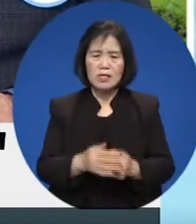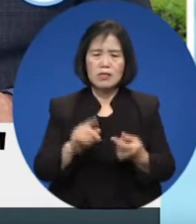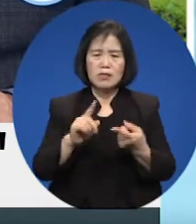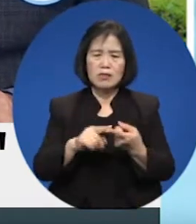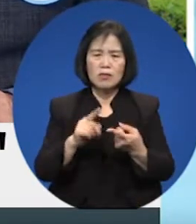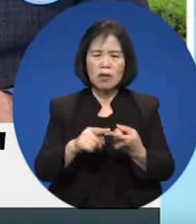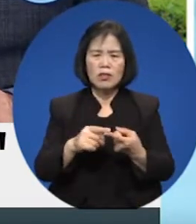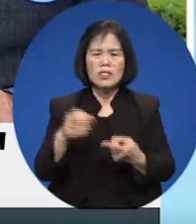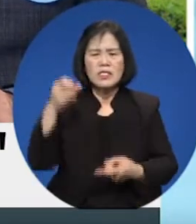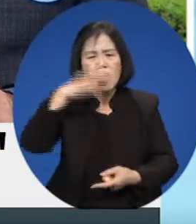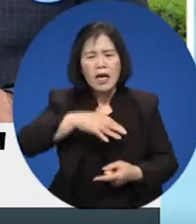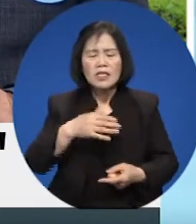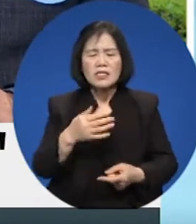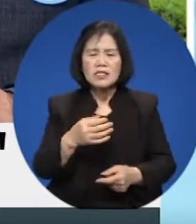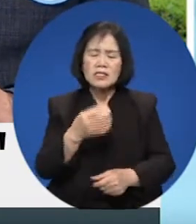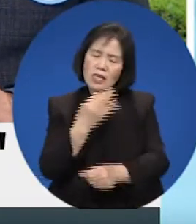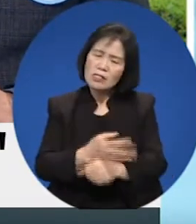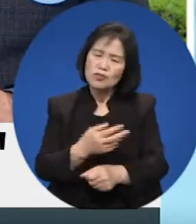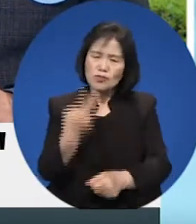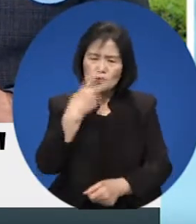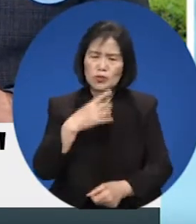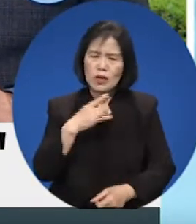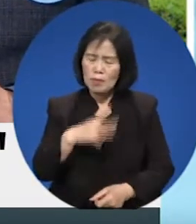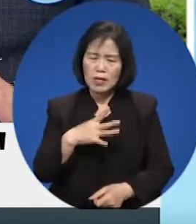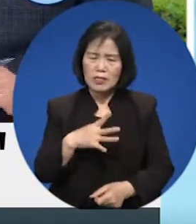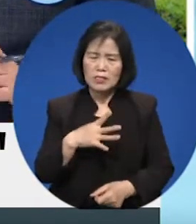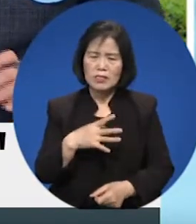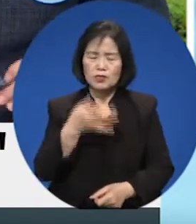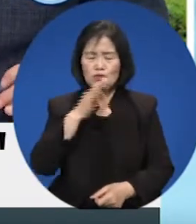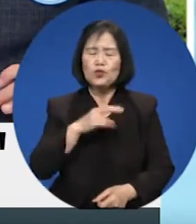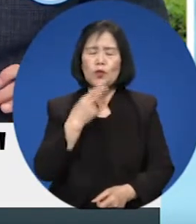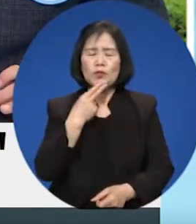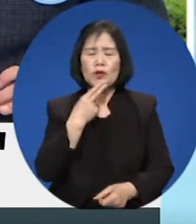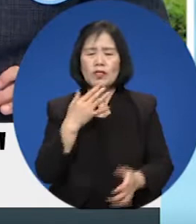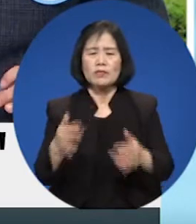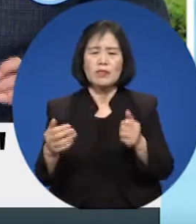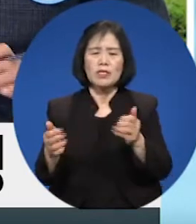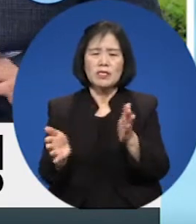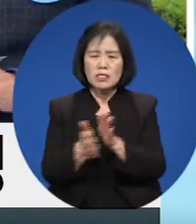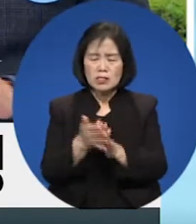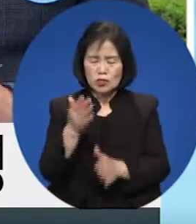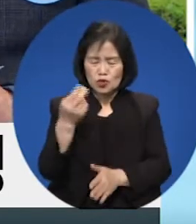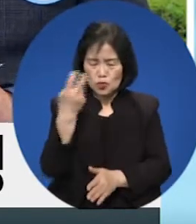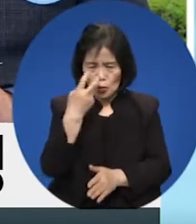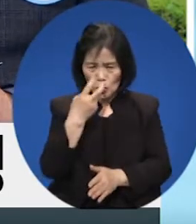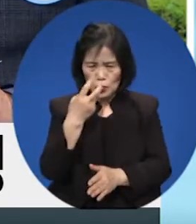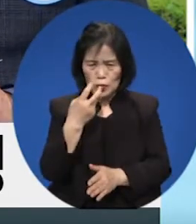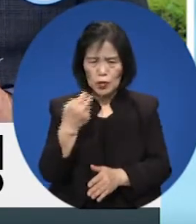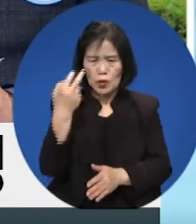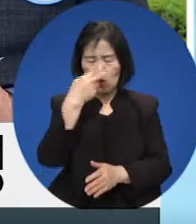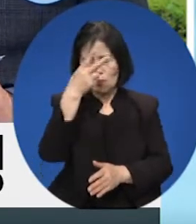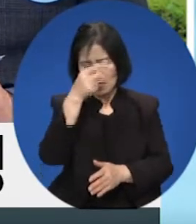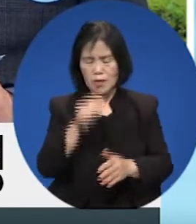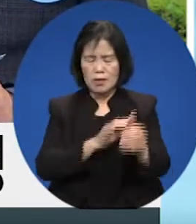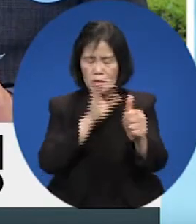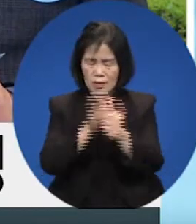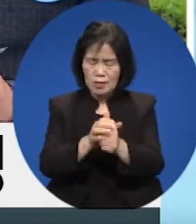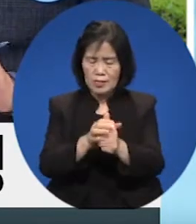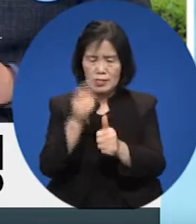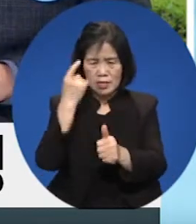했는지 모르겠습니다 그렇다면 이것은 분명히 예측 숙원인 어떤 검찰 까지도 지금 뭐 동원이 된다 는 얘기까지 가 있음 등 않은